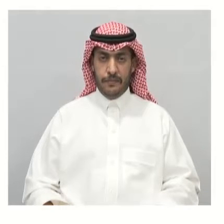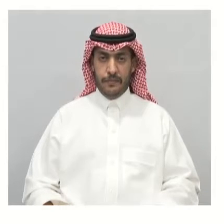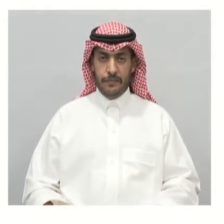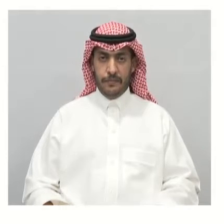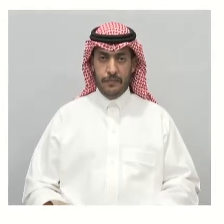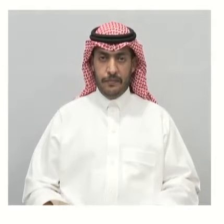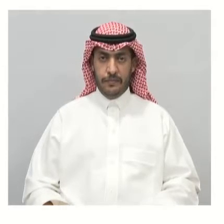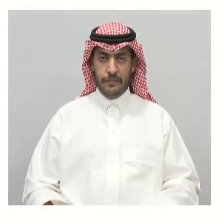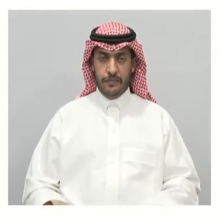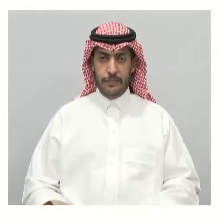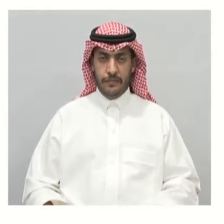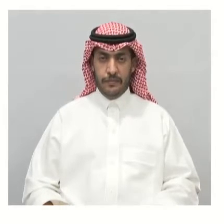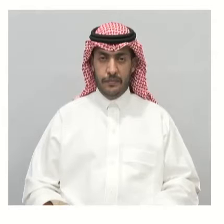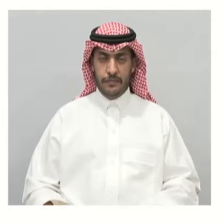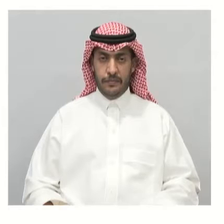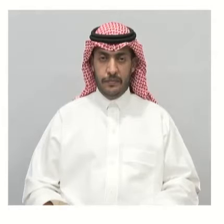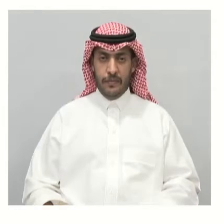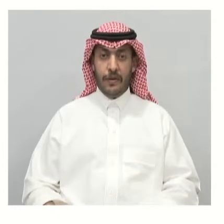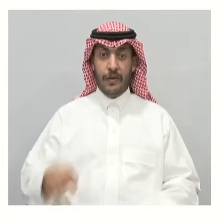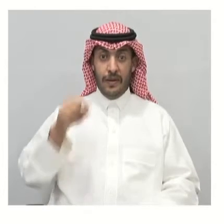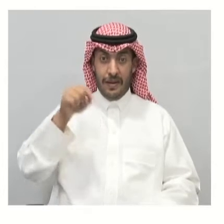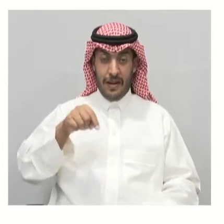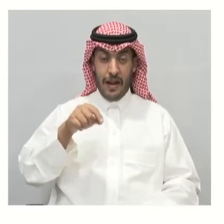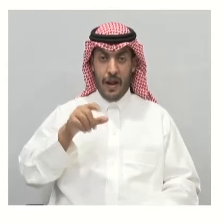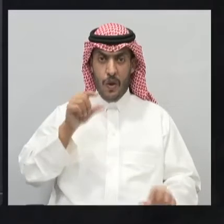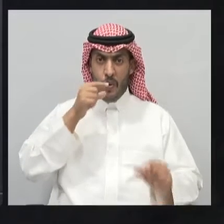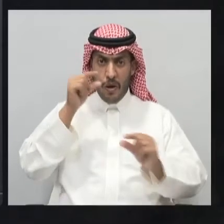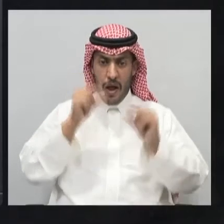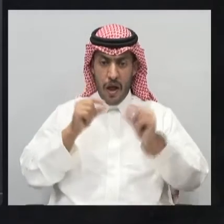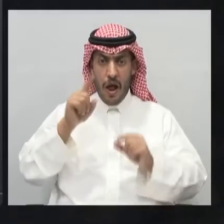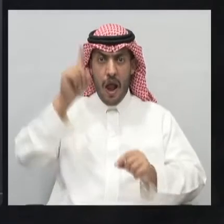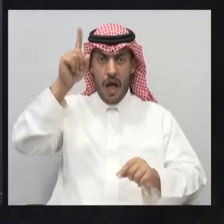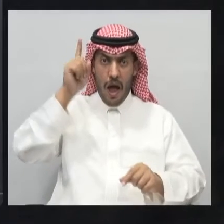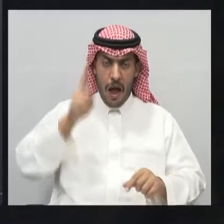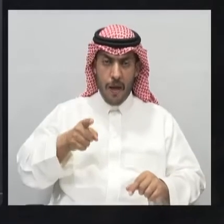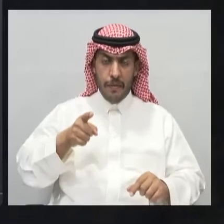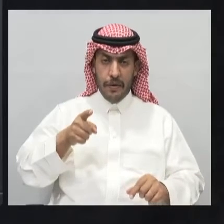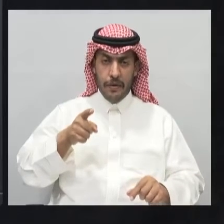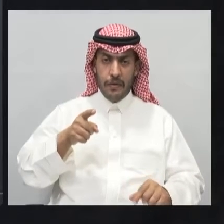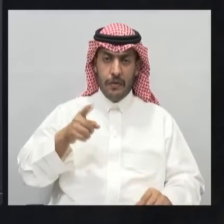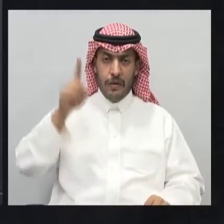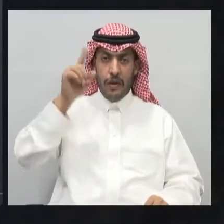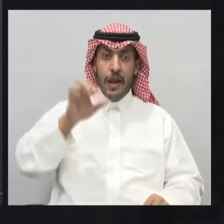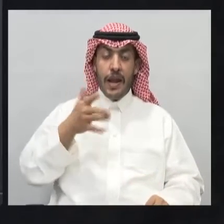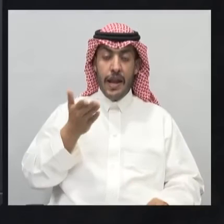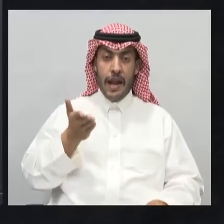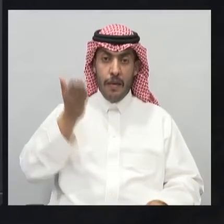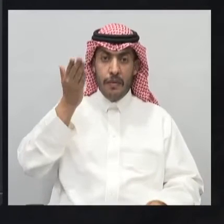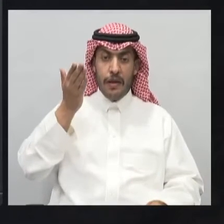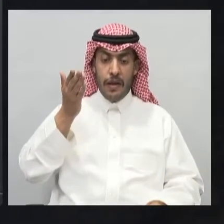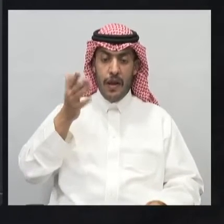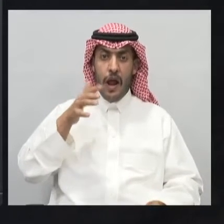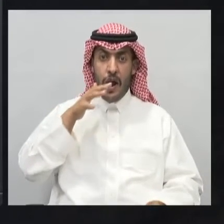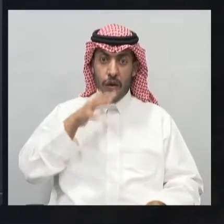الفاسقون صدق الله العظيم هنا في هذه الايه الكريمه يامر الله سب سبحانه وتعالى النبي عليه الصلاه